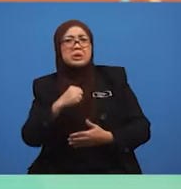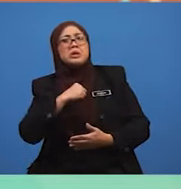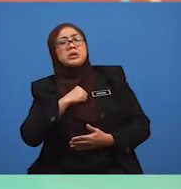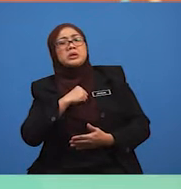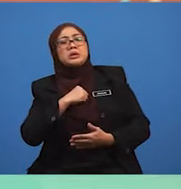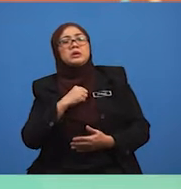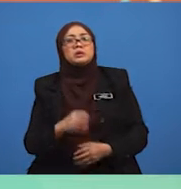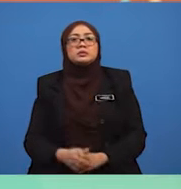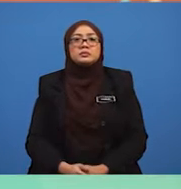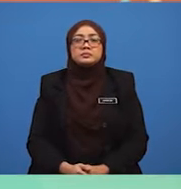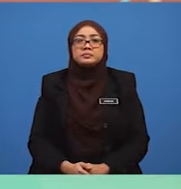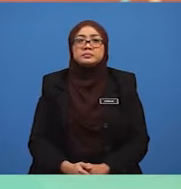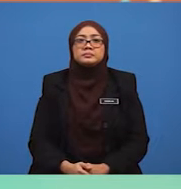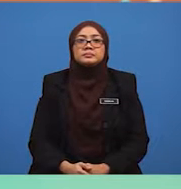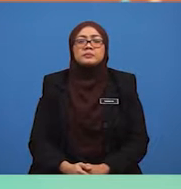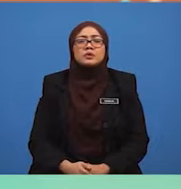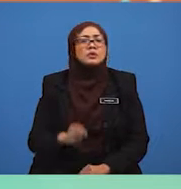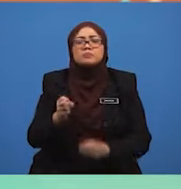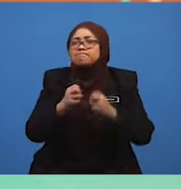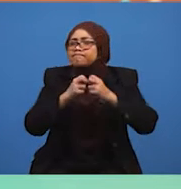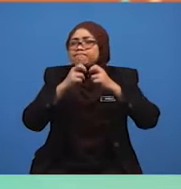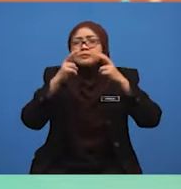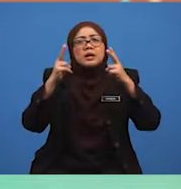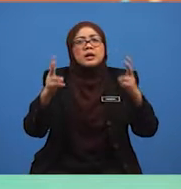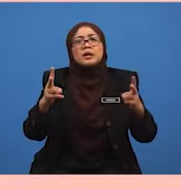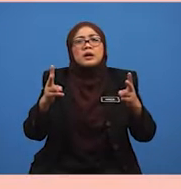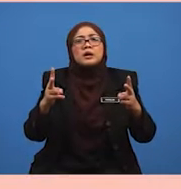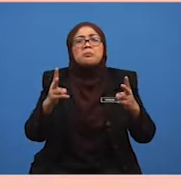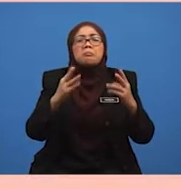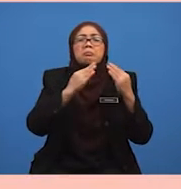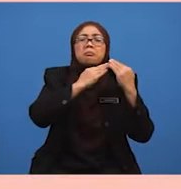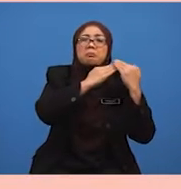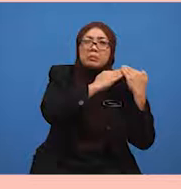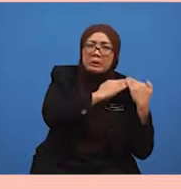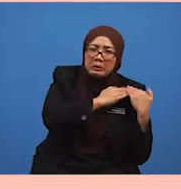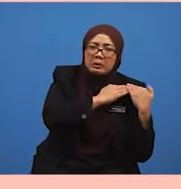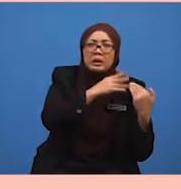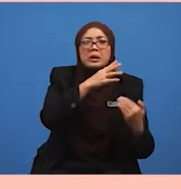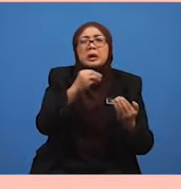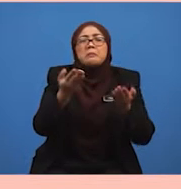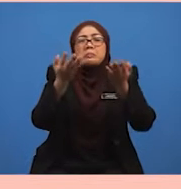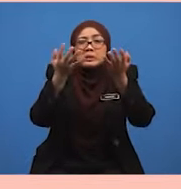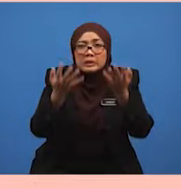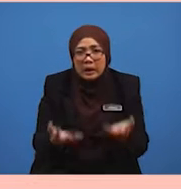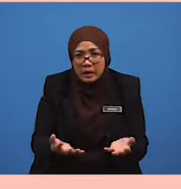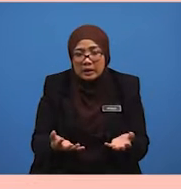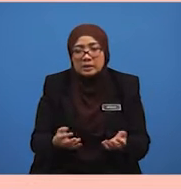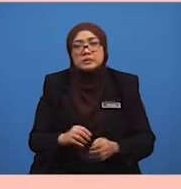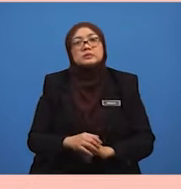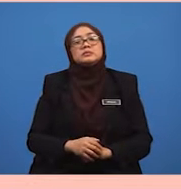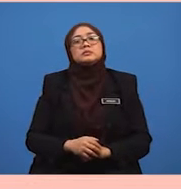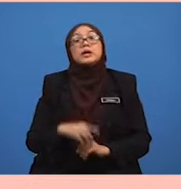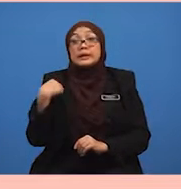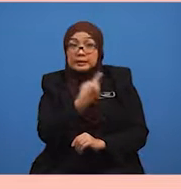Selain itu, ia sangat-sangat memenatkan. Oleh itu, sebagai manusia, kita